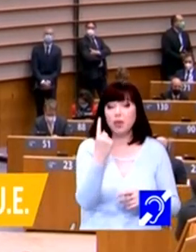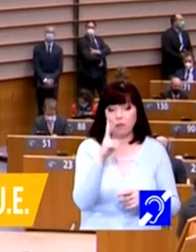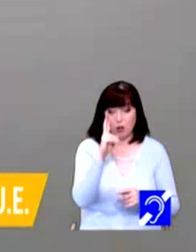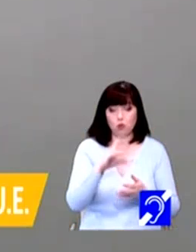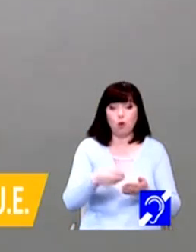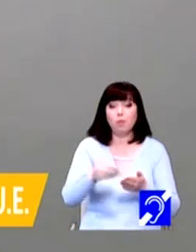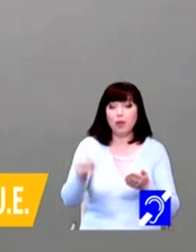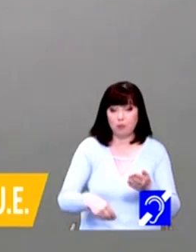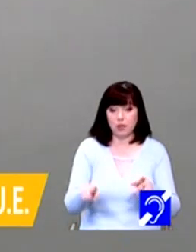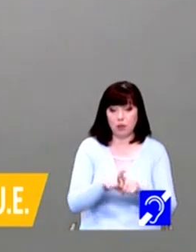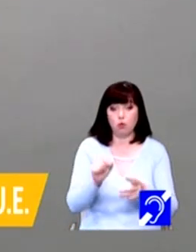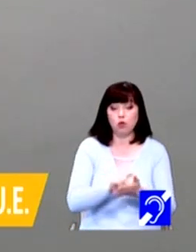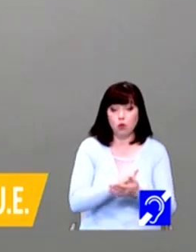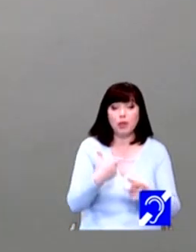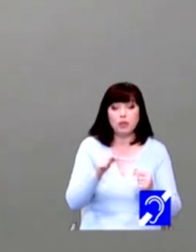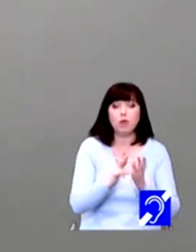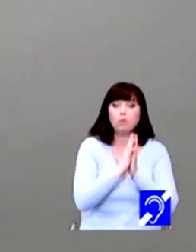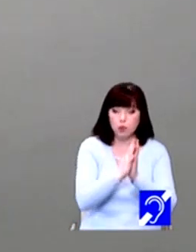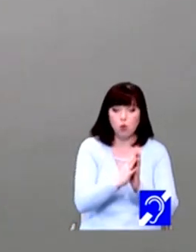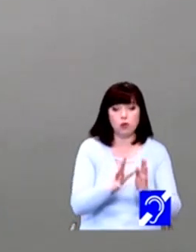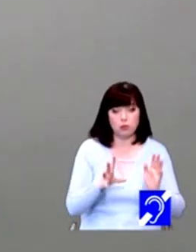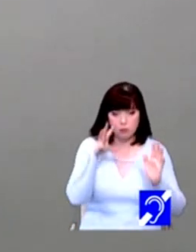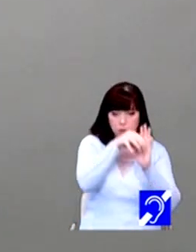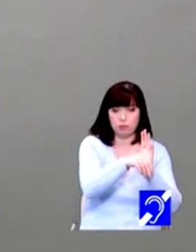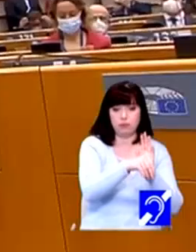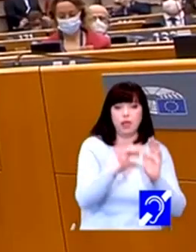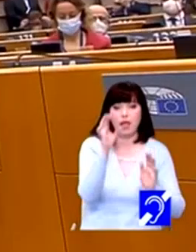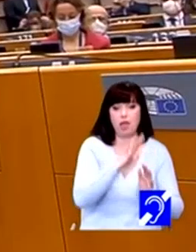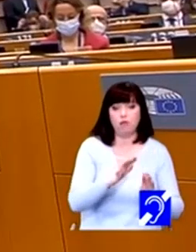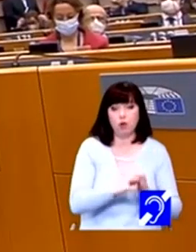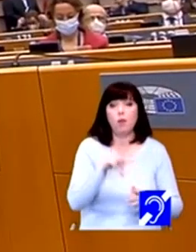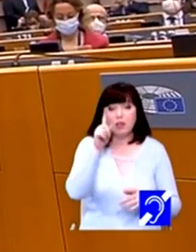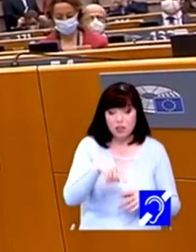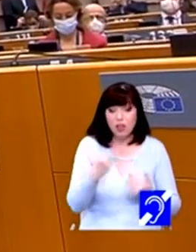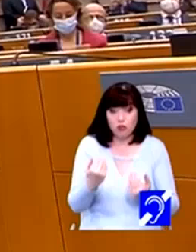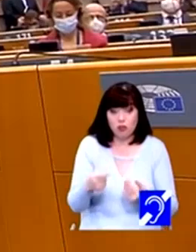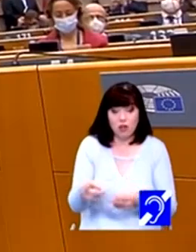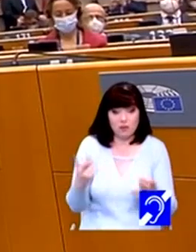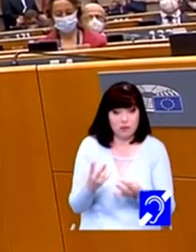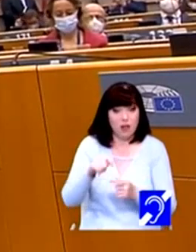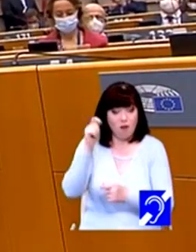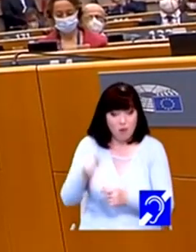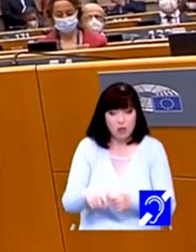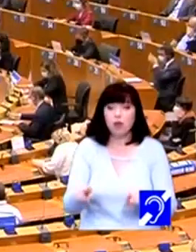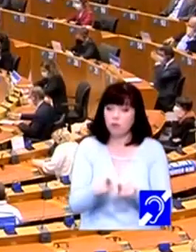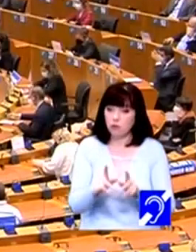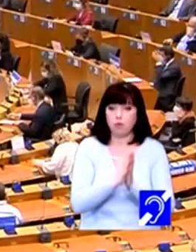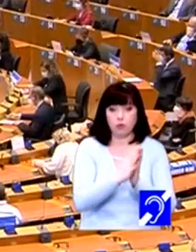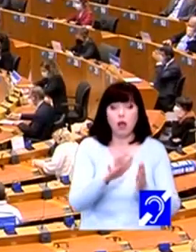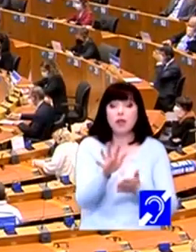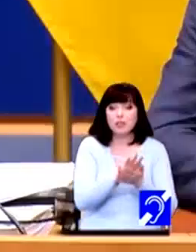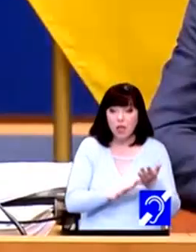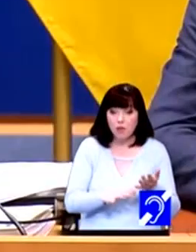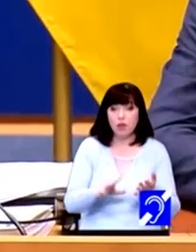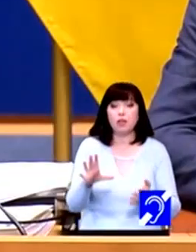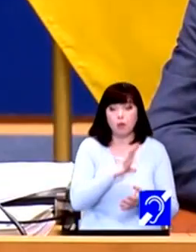a semnat documentul prin care cere oficial aderarea la spațiul comunitar, chiar dacă este în plin război cu Federația Rusă. Cererea Ucrainei